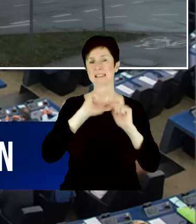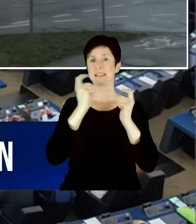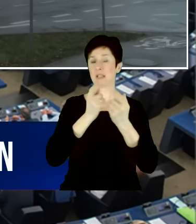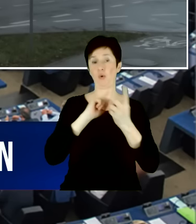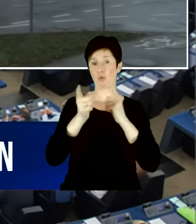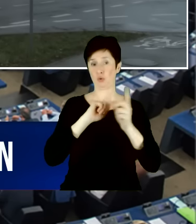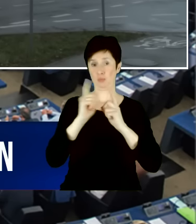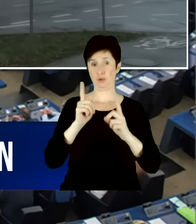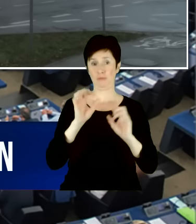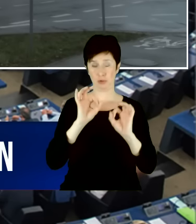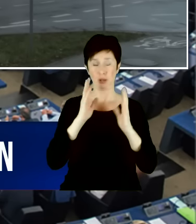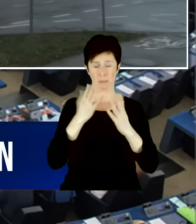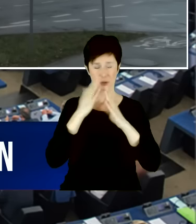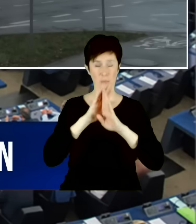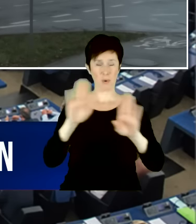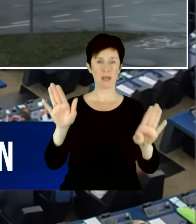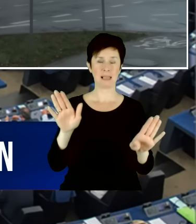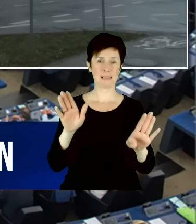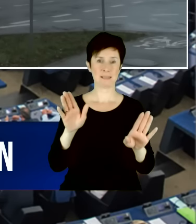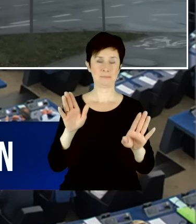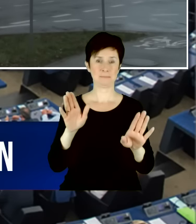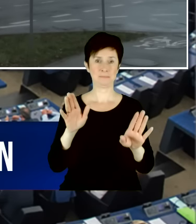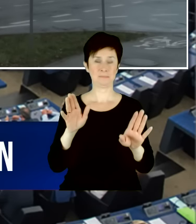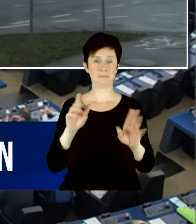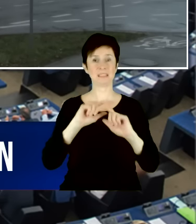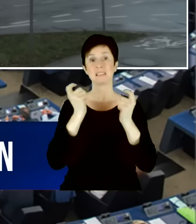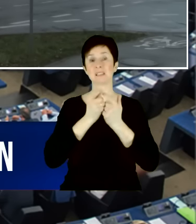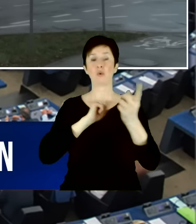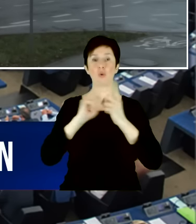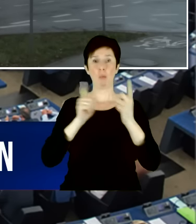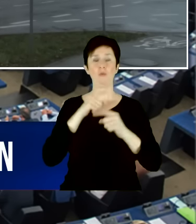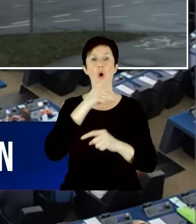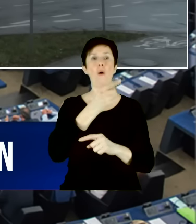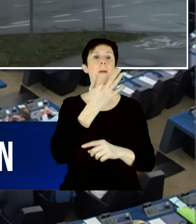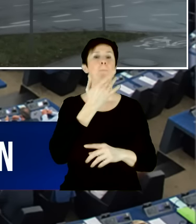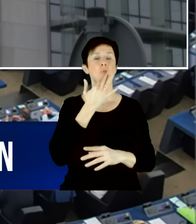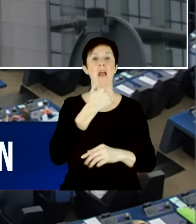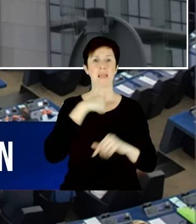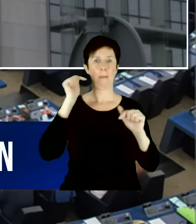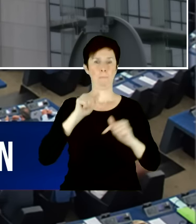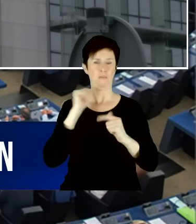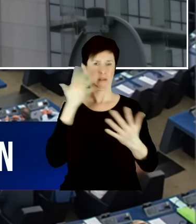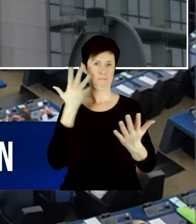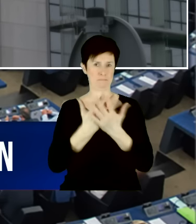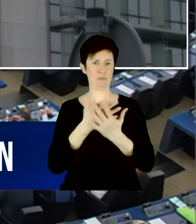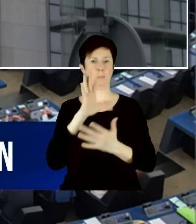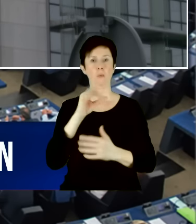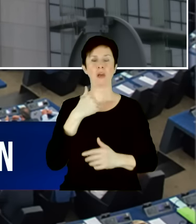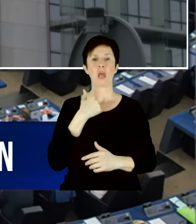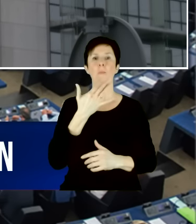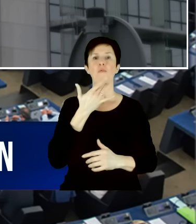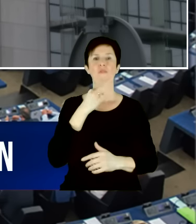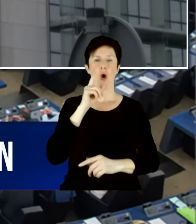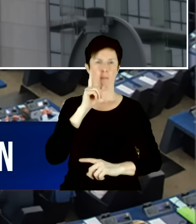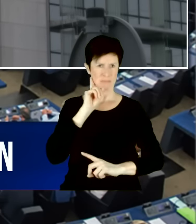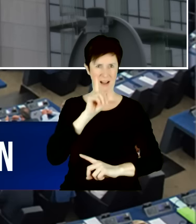zobaczycie o 19 na moim YouTubie, przez całą rozmowę przekonuje, że ja powinienem siedzieć za to, że podaję prawdziwe informacje o migrantach, dlatego